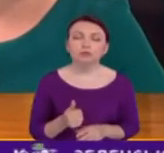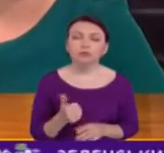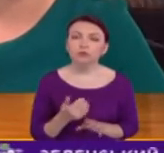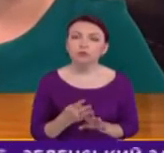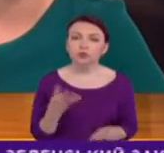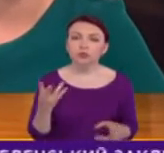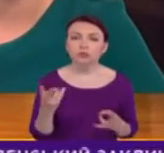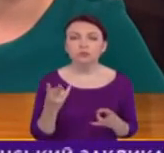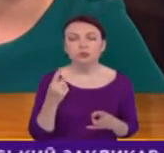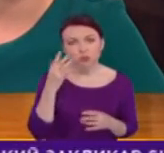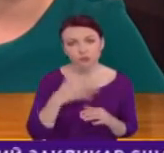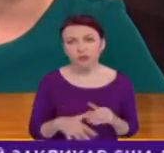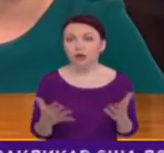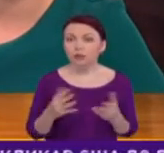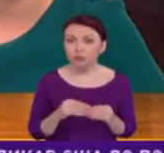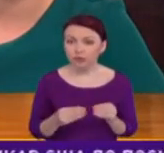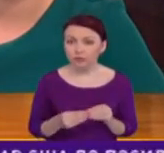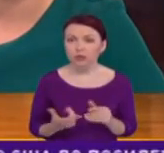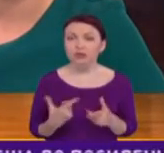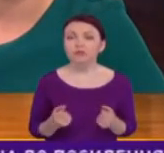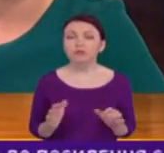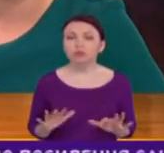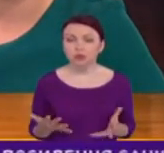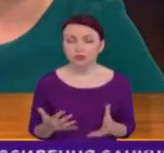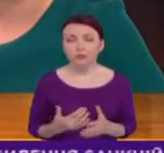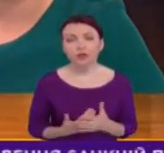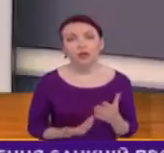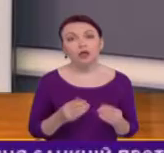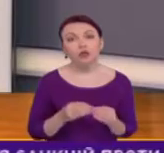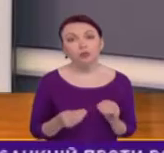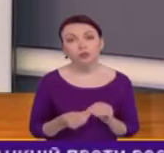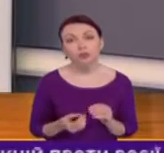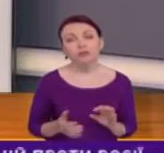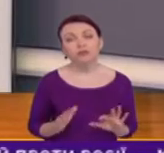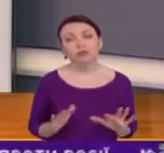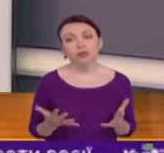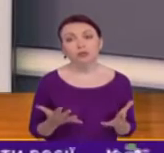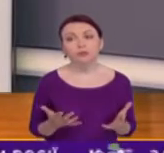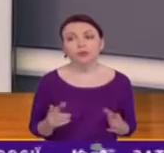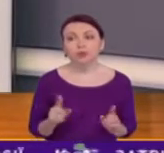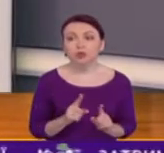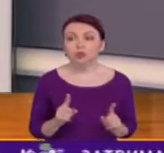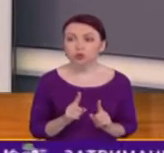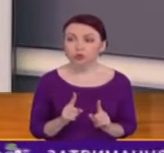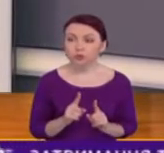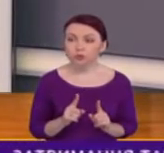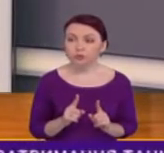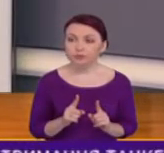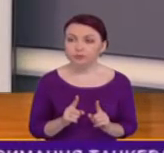треба зрозуміти, що за проблема і де вона відбулася. Якщо проблема, наприклад, відбулася, що